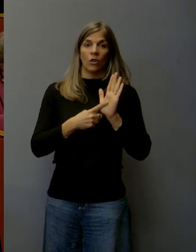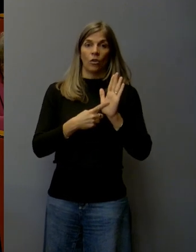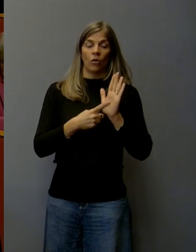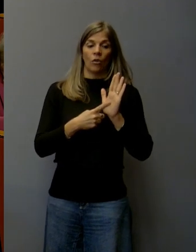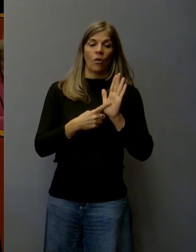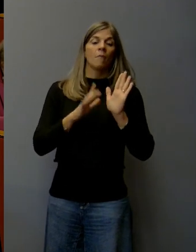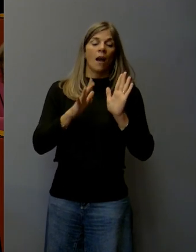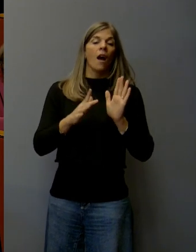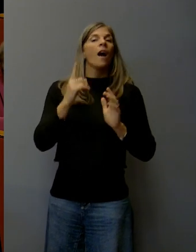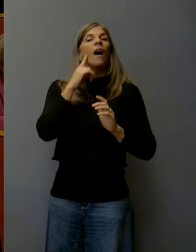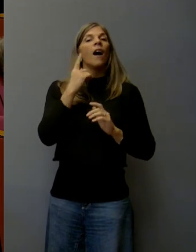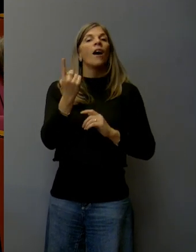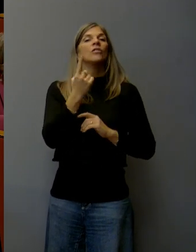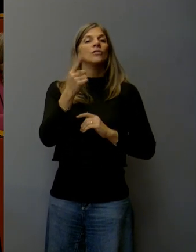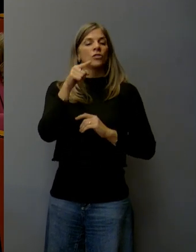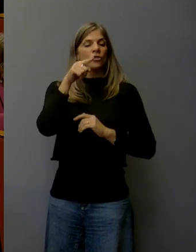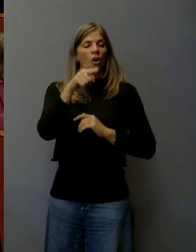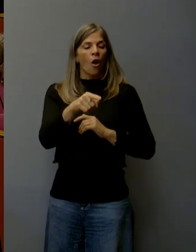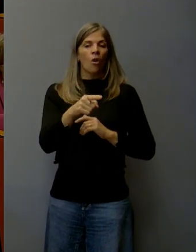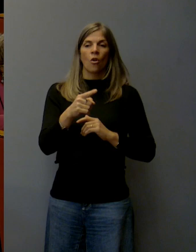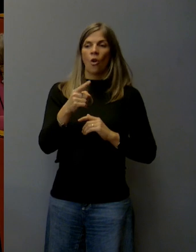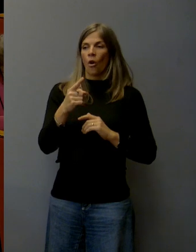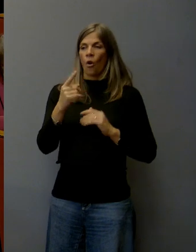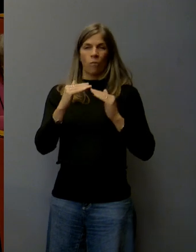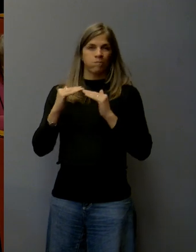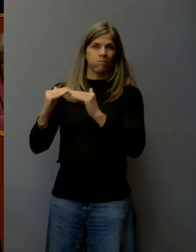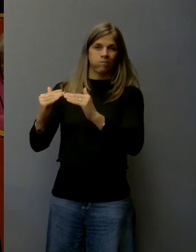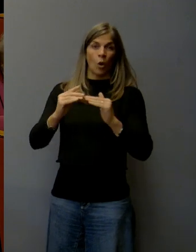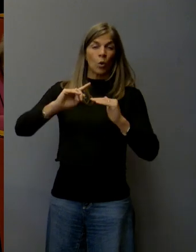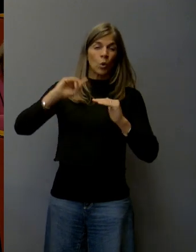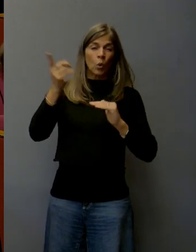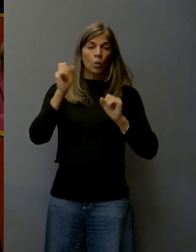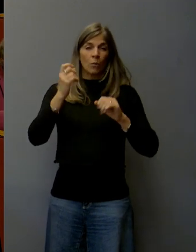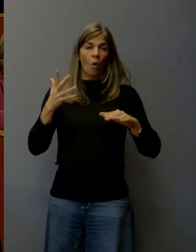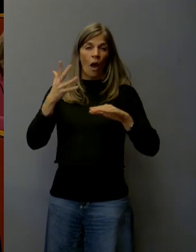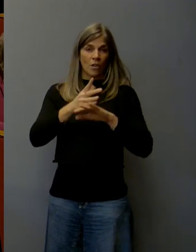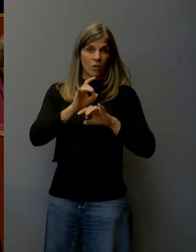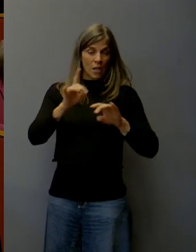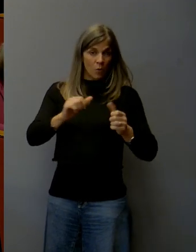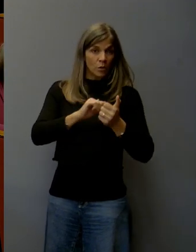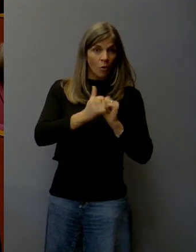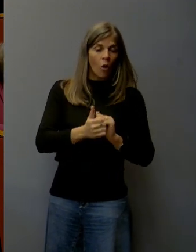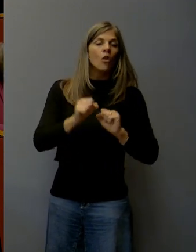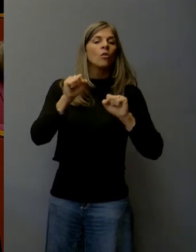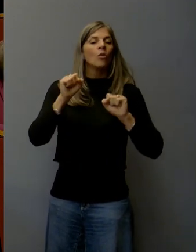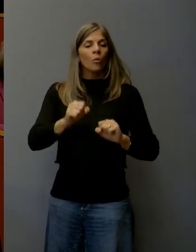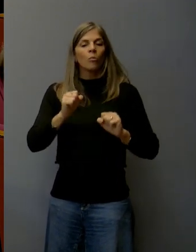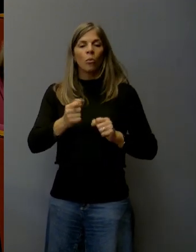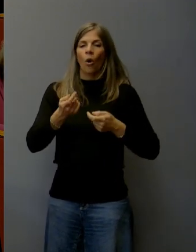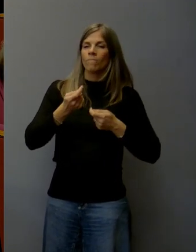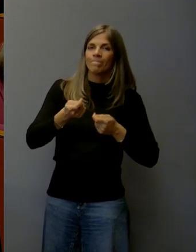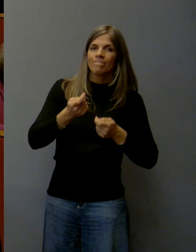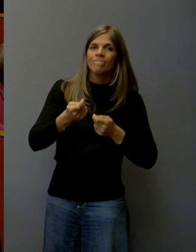garantendo pari opportunità per l'accesso all'attività sportive si possa in qualche maniera coltivare il merito